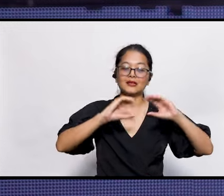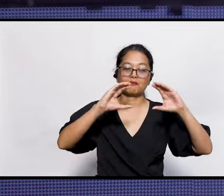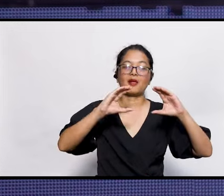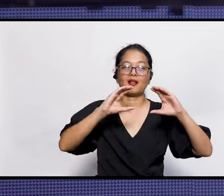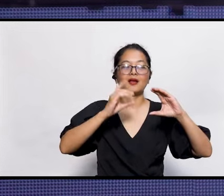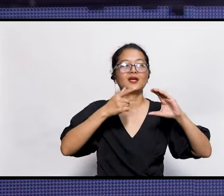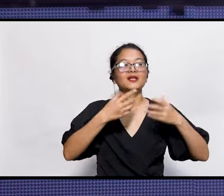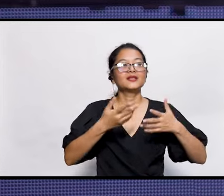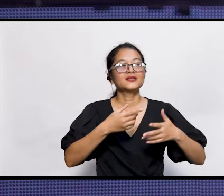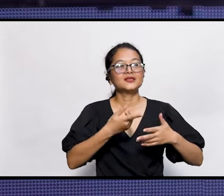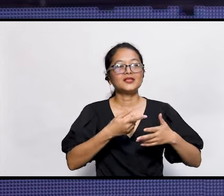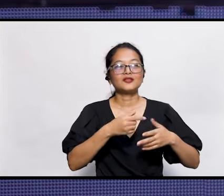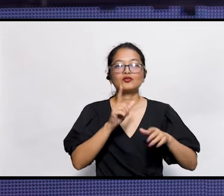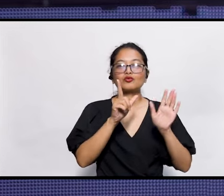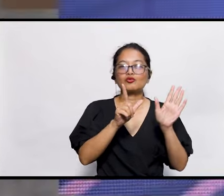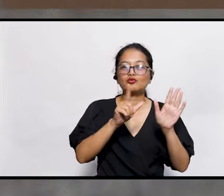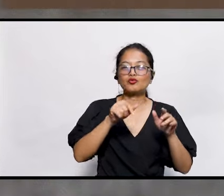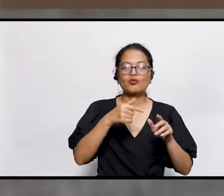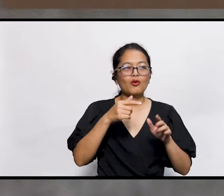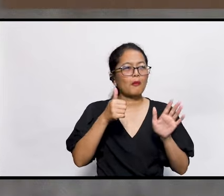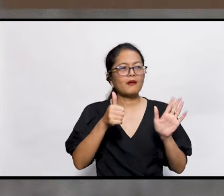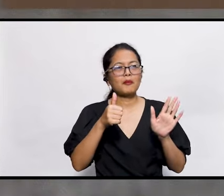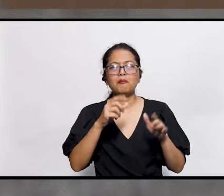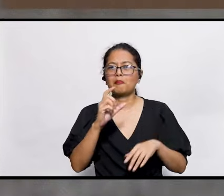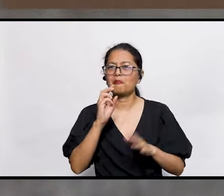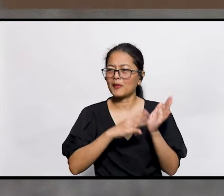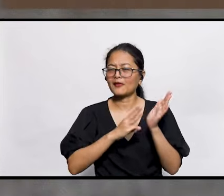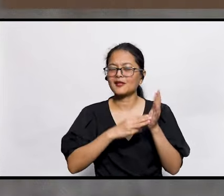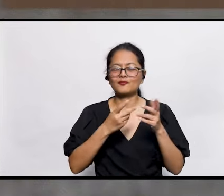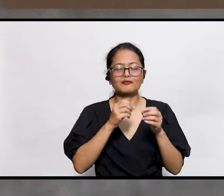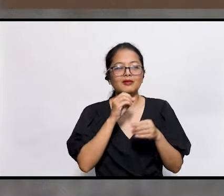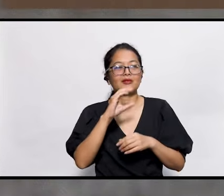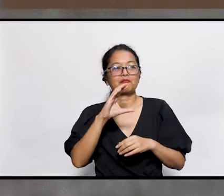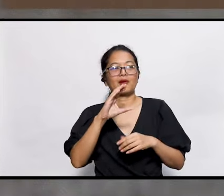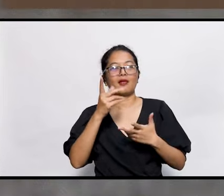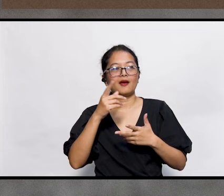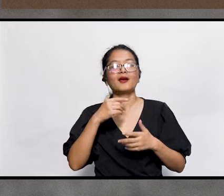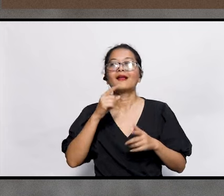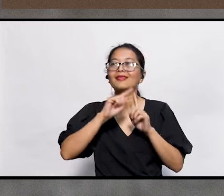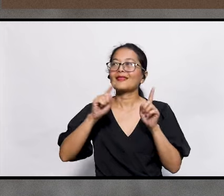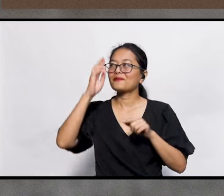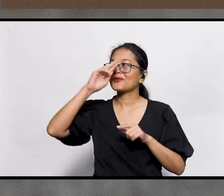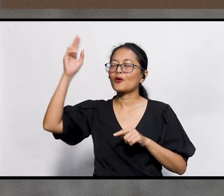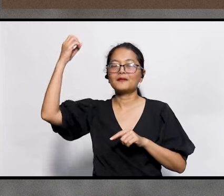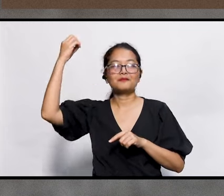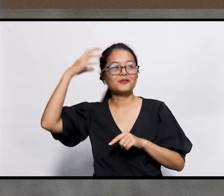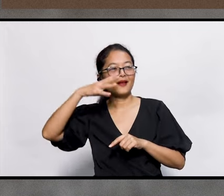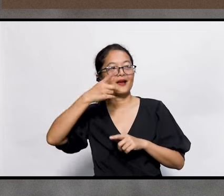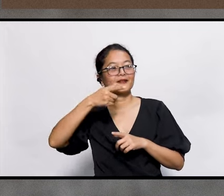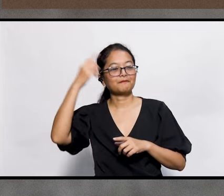semuanya tanganmu akan patah tapi Tuhan ngomong kelidingin saja at the seven days you akan